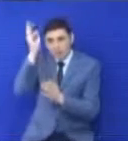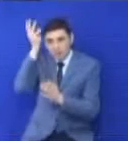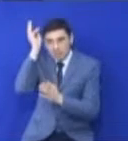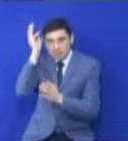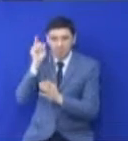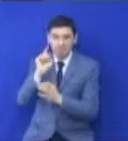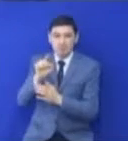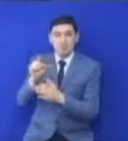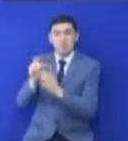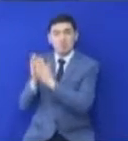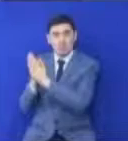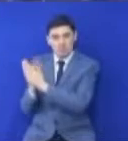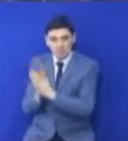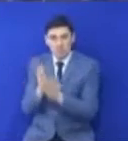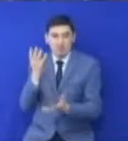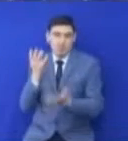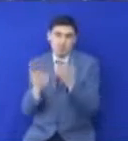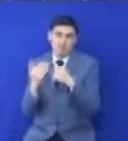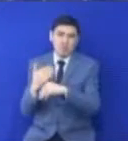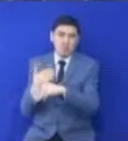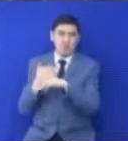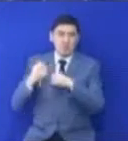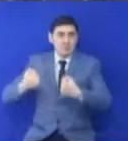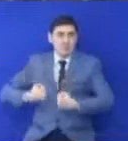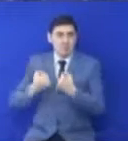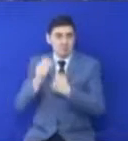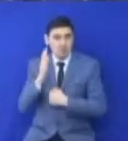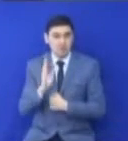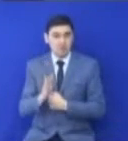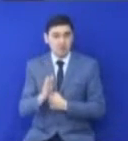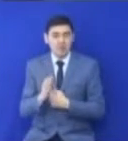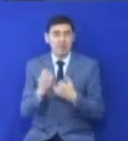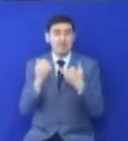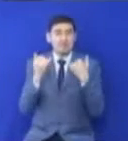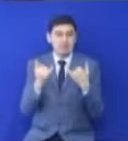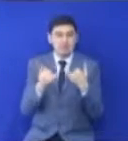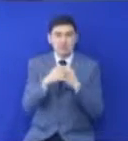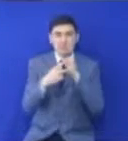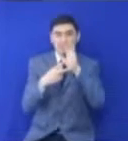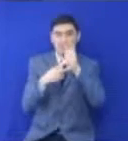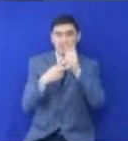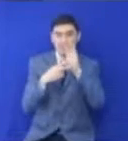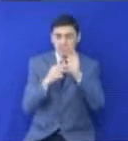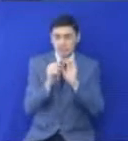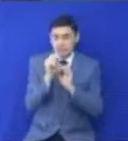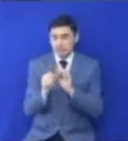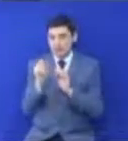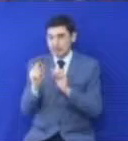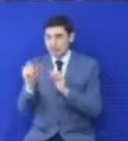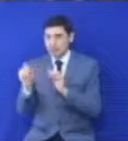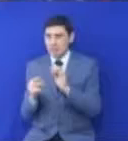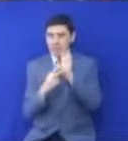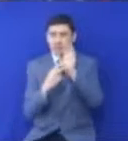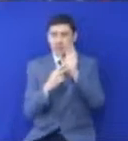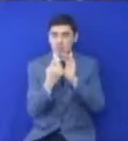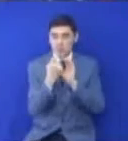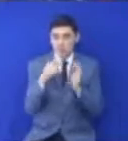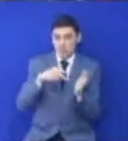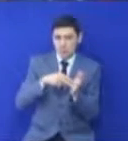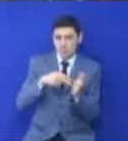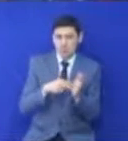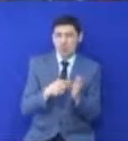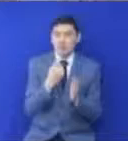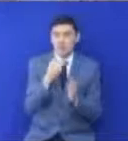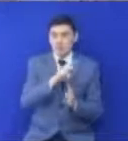сұрадық. Қолдау болатын секілді. Ділназға сирек дәрінің 7 ампуласы қажет. Оның біреуінің құны 3 200 000 теңге.